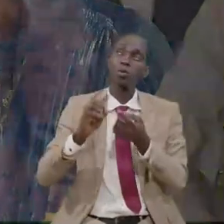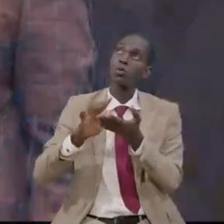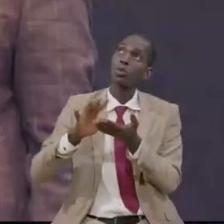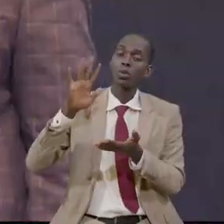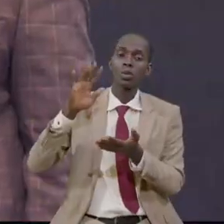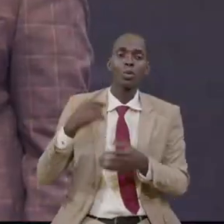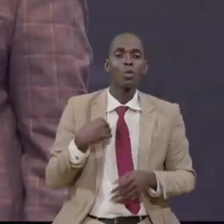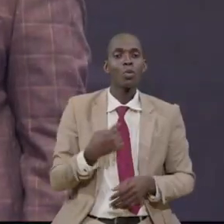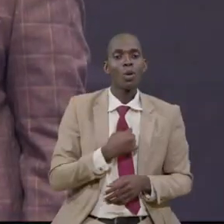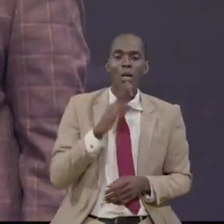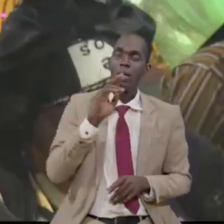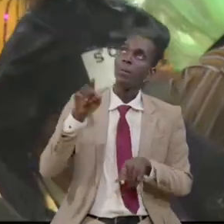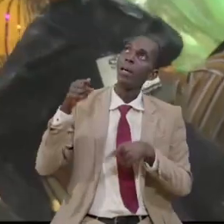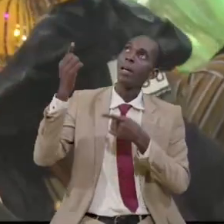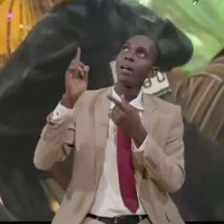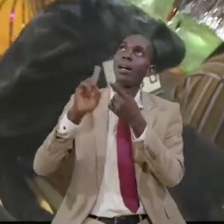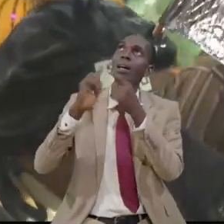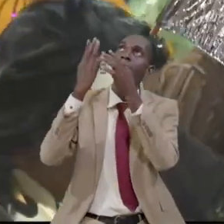Nous irons à la gloire.